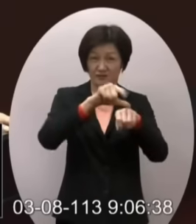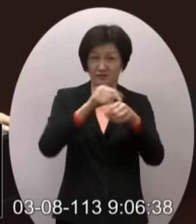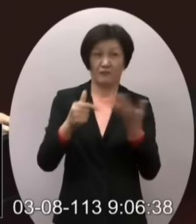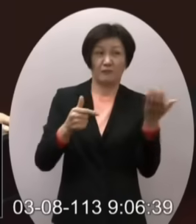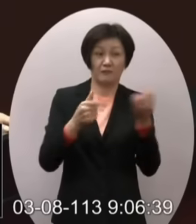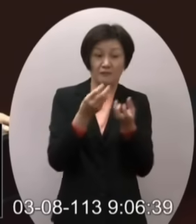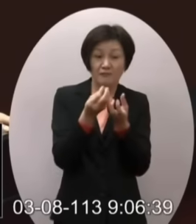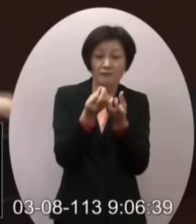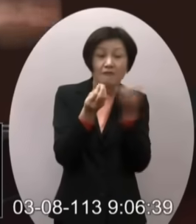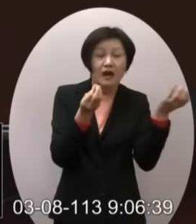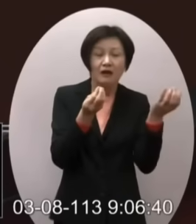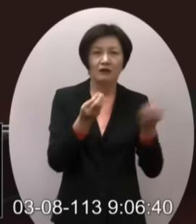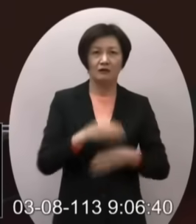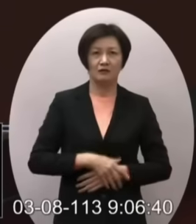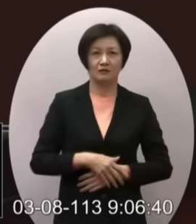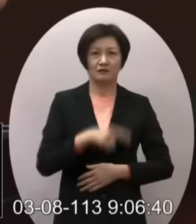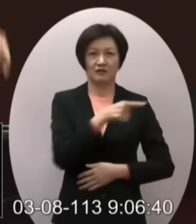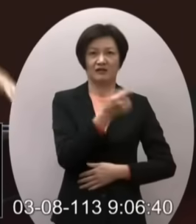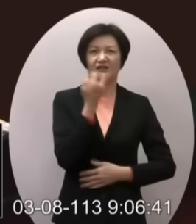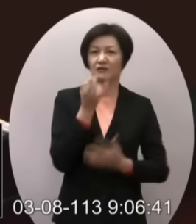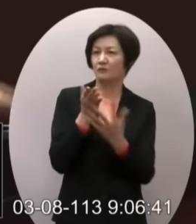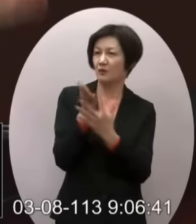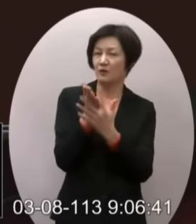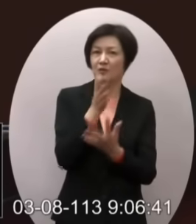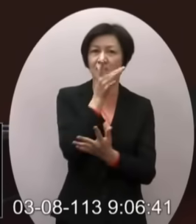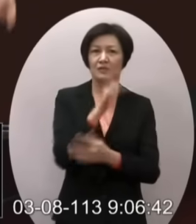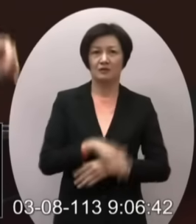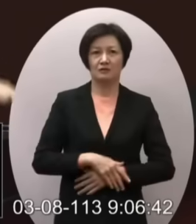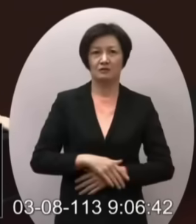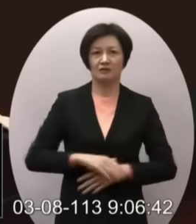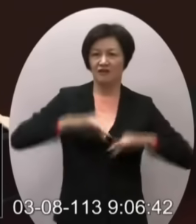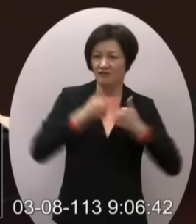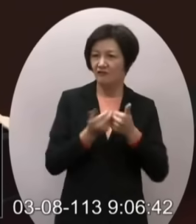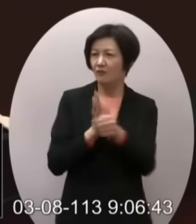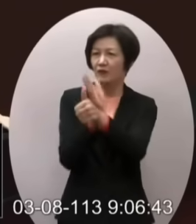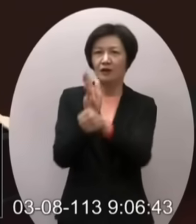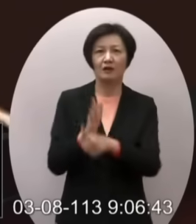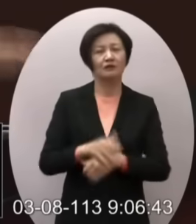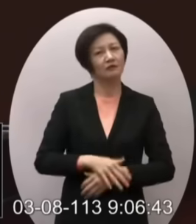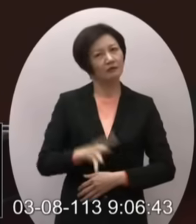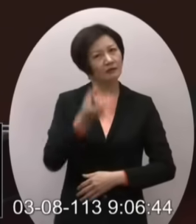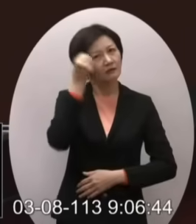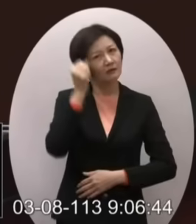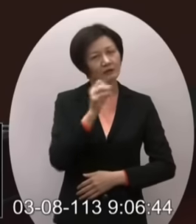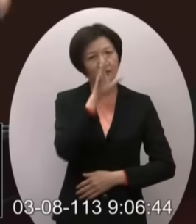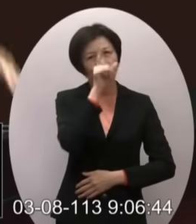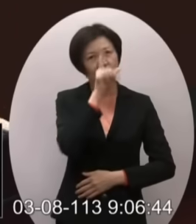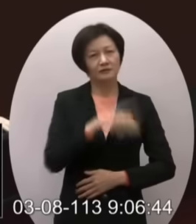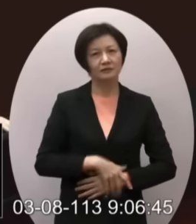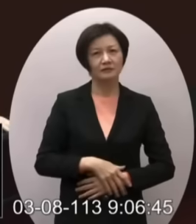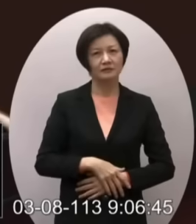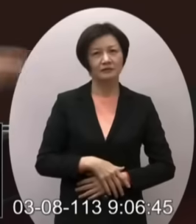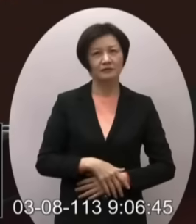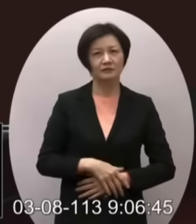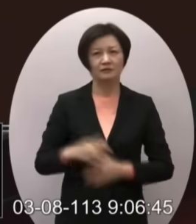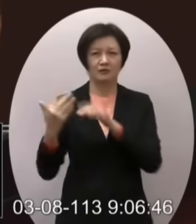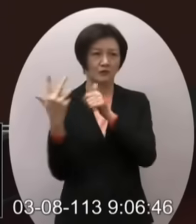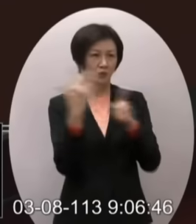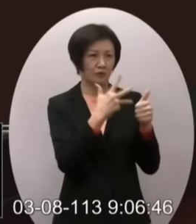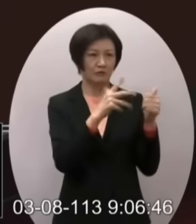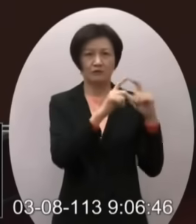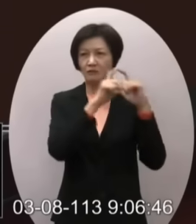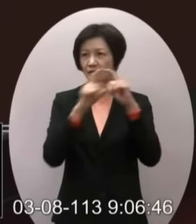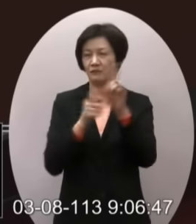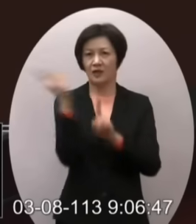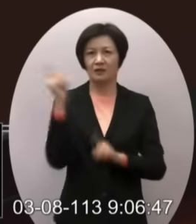他，然后可以他拥有插话权、反质询权，他可以不按照问题回答，他可以不断的干